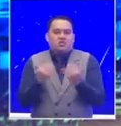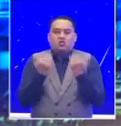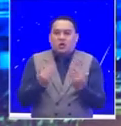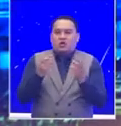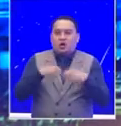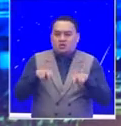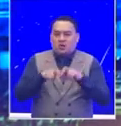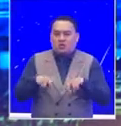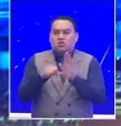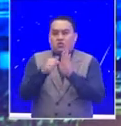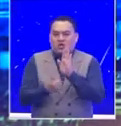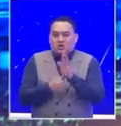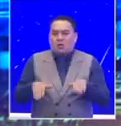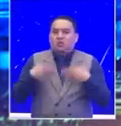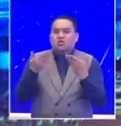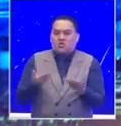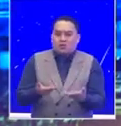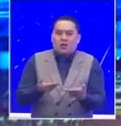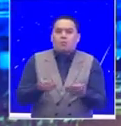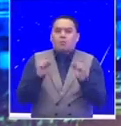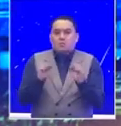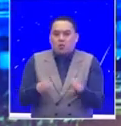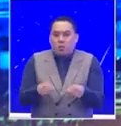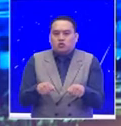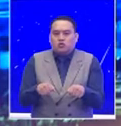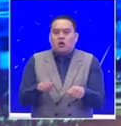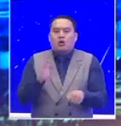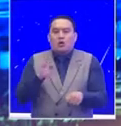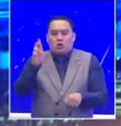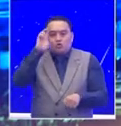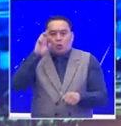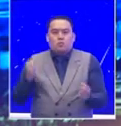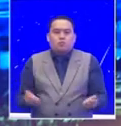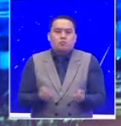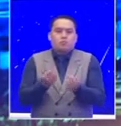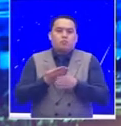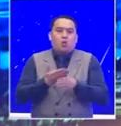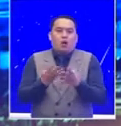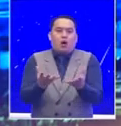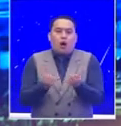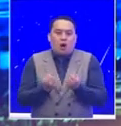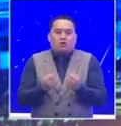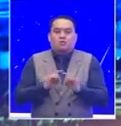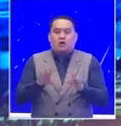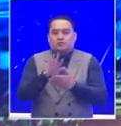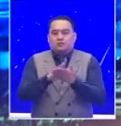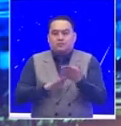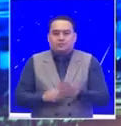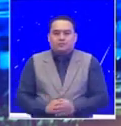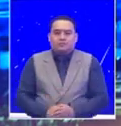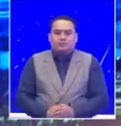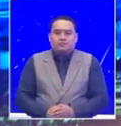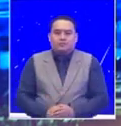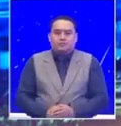на рассмотрении находится 16 обращений. Кто может претендовать на госпомощь и как ее получить, попытался разобраться мой